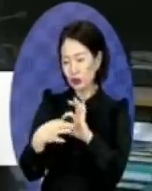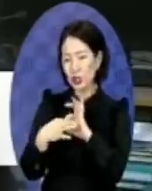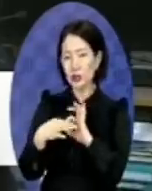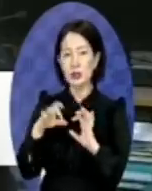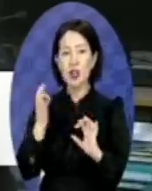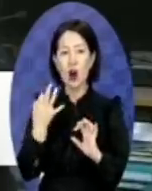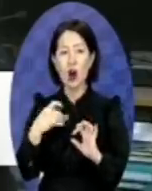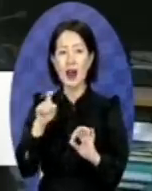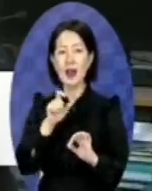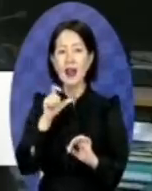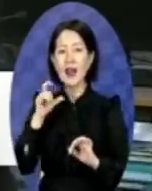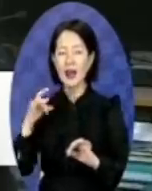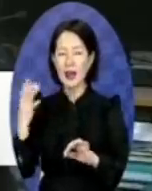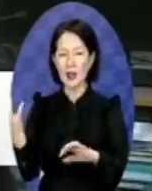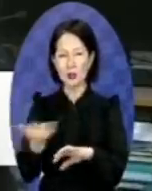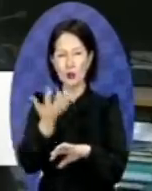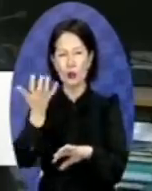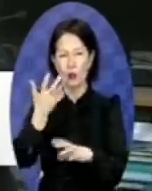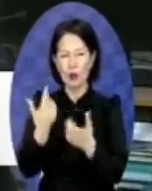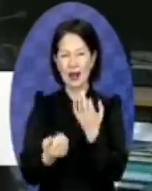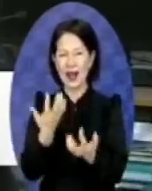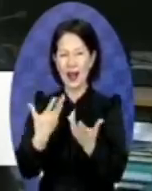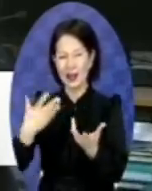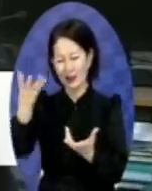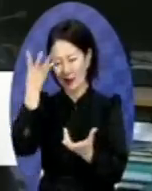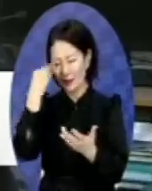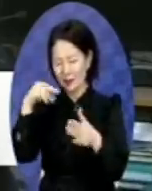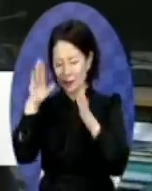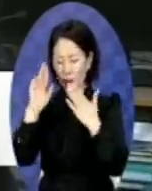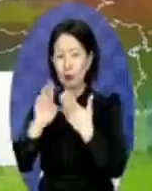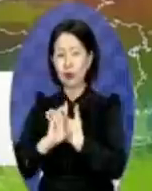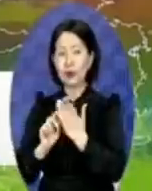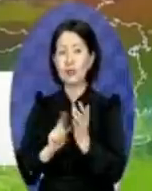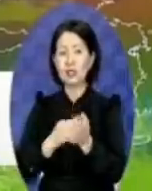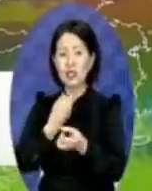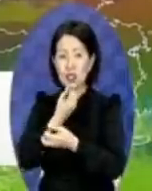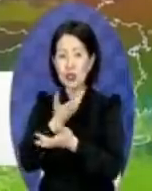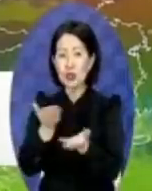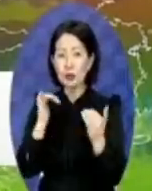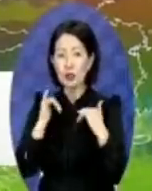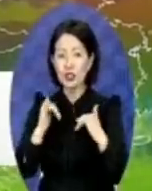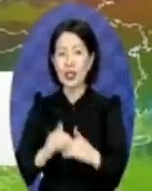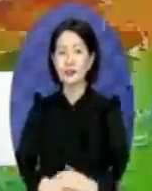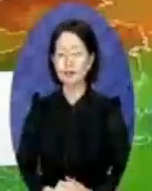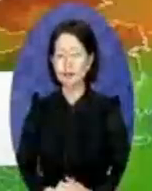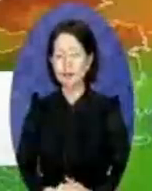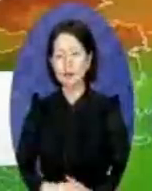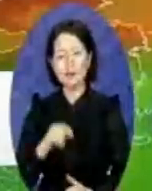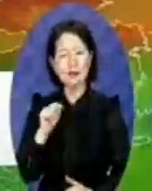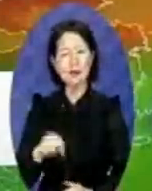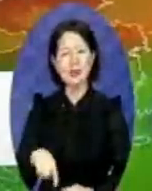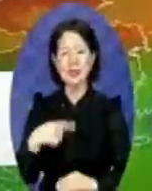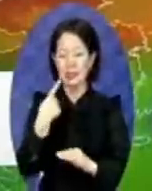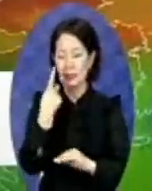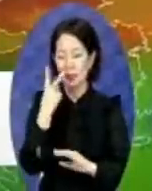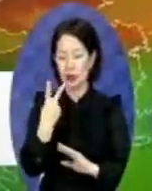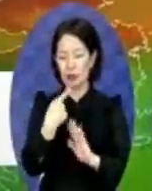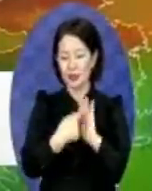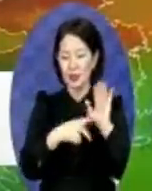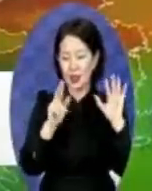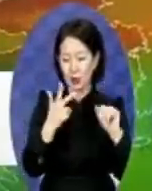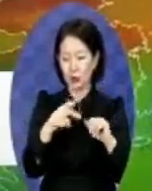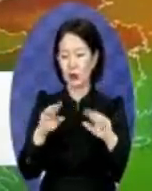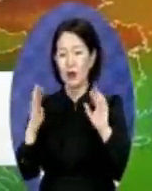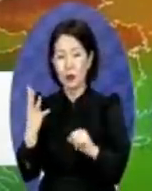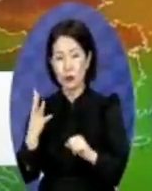хэрийн төмөр гарахгүй байх талаар манай ард иргэд сэрэмжтэй байгаасай л гэж одоо зөвлөмөр энэ. Энэ сарын 13-14-ний өдрүүдэд нутгийн баруун